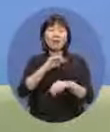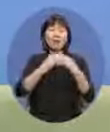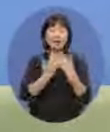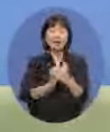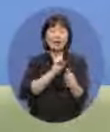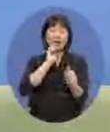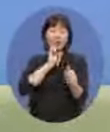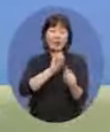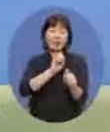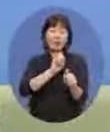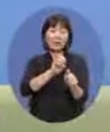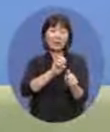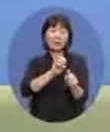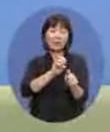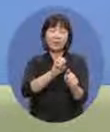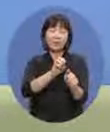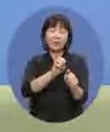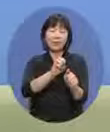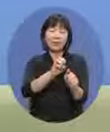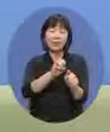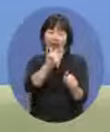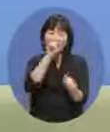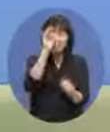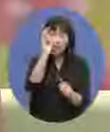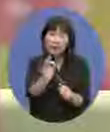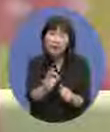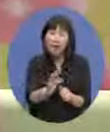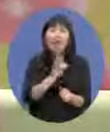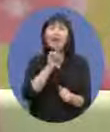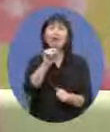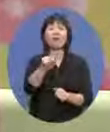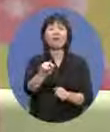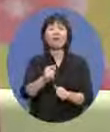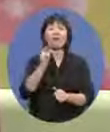말을 야벌야벌 다 저렇게 다 털어내놓으시는 거 보면 야 이거 정말 대단하다 싶기도 하고.